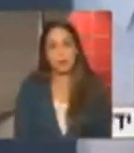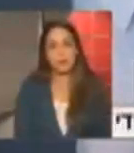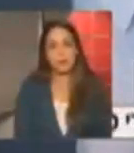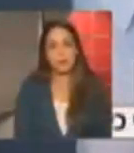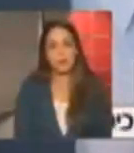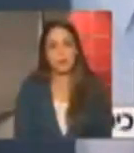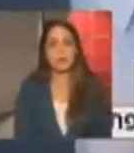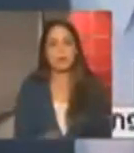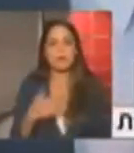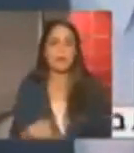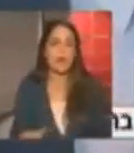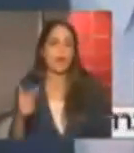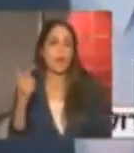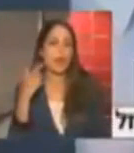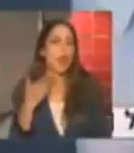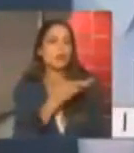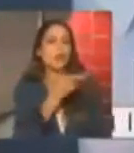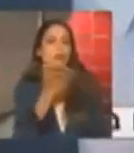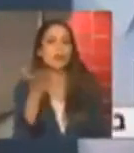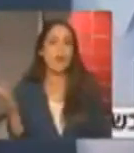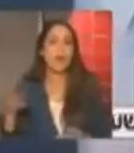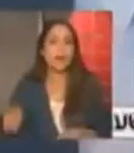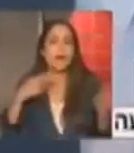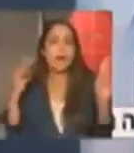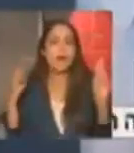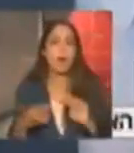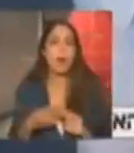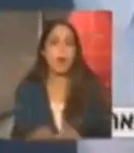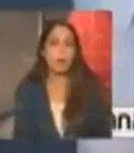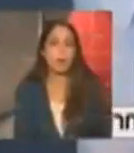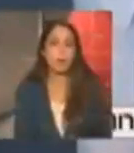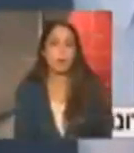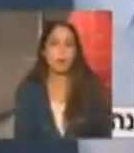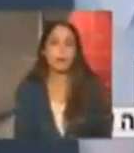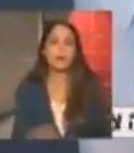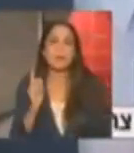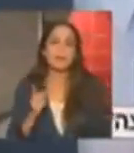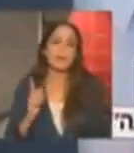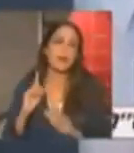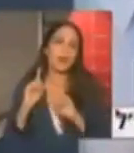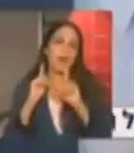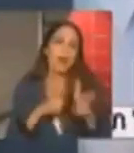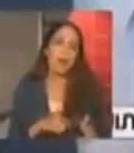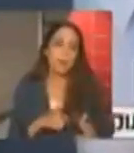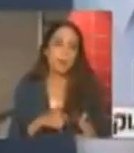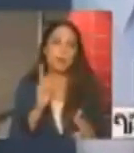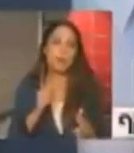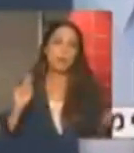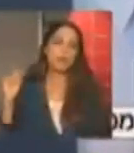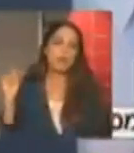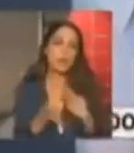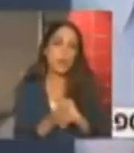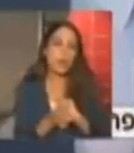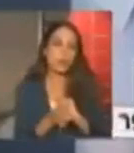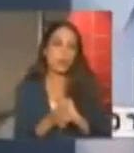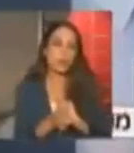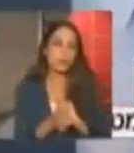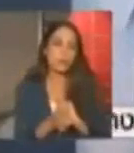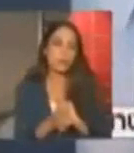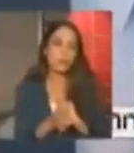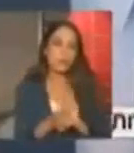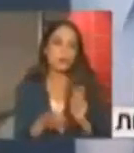ולהשמיע את הדברים שלהם ברחבי כל העולם. אז כן, צריך להילחם על המבנים האלה, לשנות באמת את הצורה